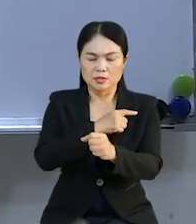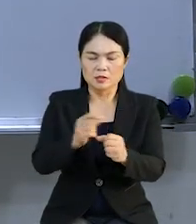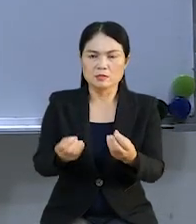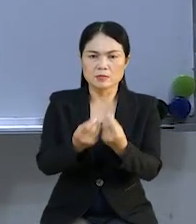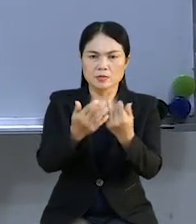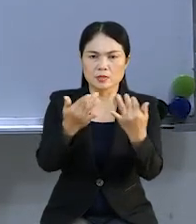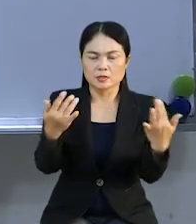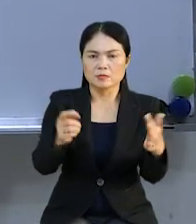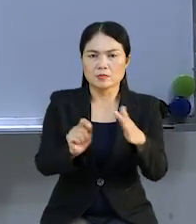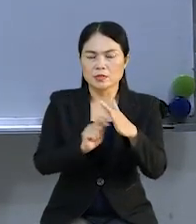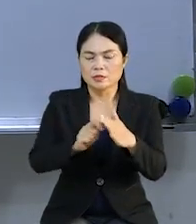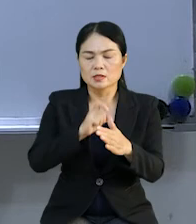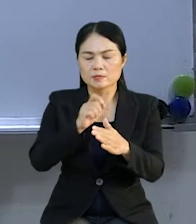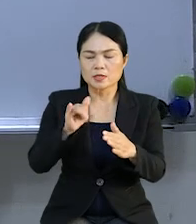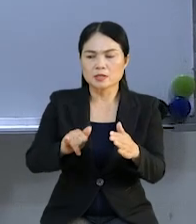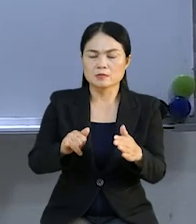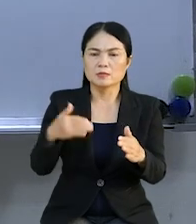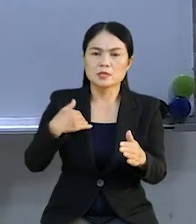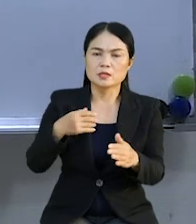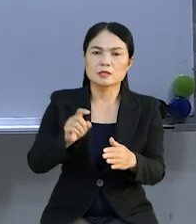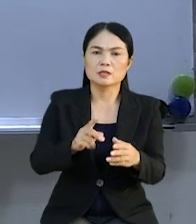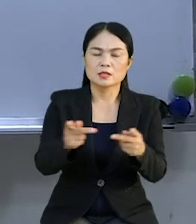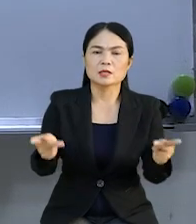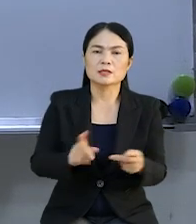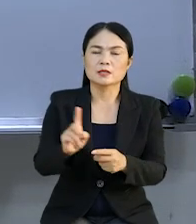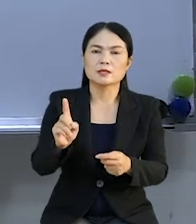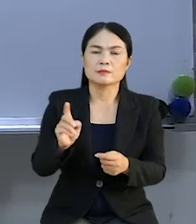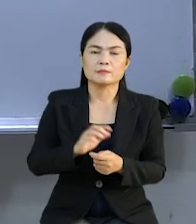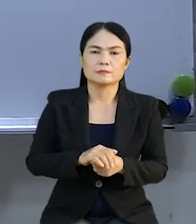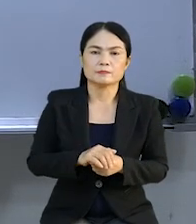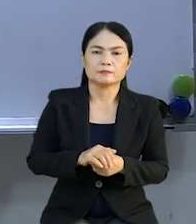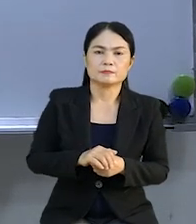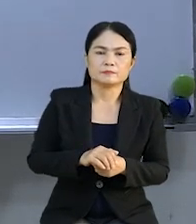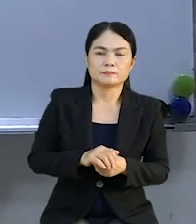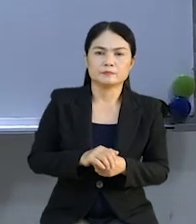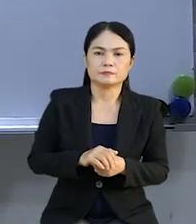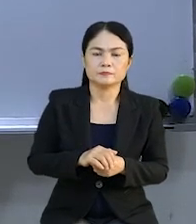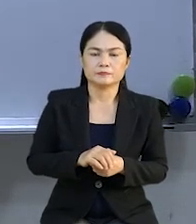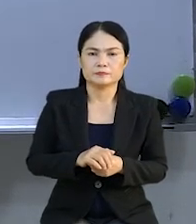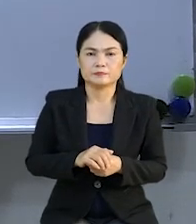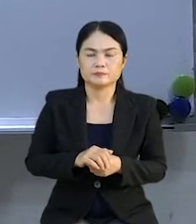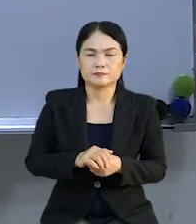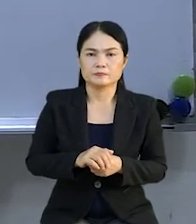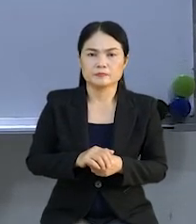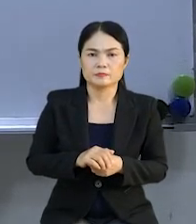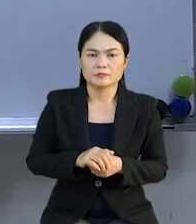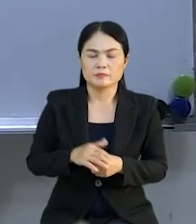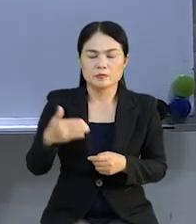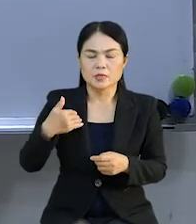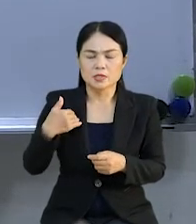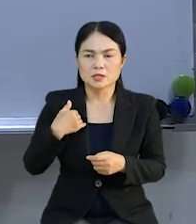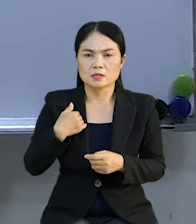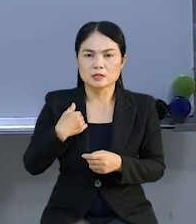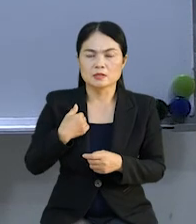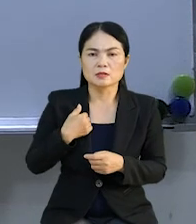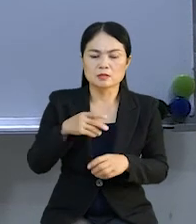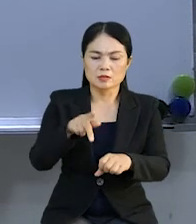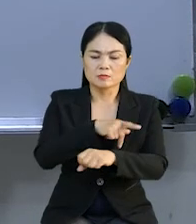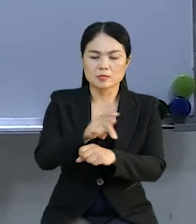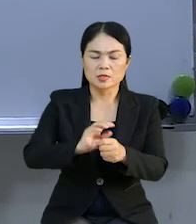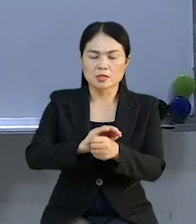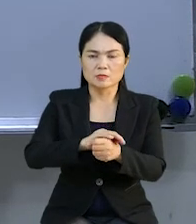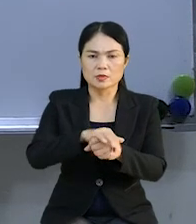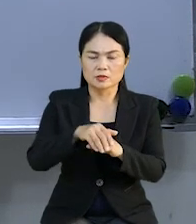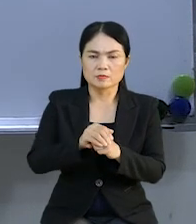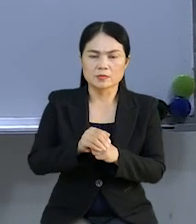ายได้เนื้อไอ้นาคนรายได้มีเนื้อกันหลายนาคนบาดนะจังมีเนื้อขาดกำปองท